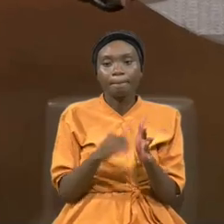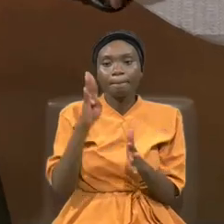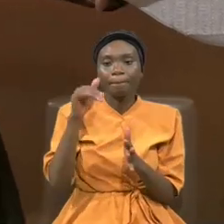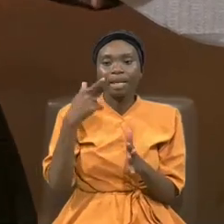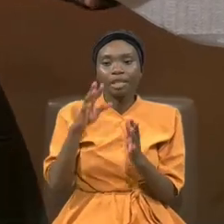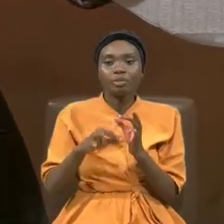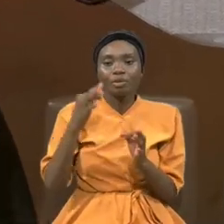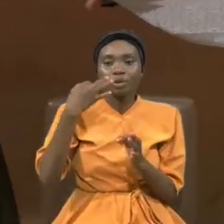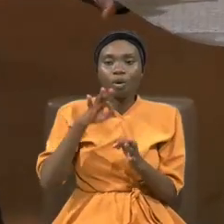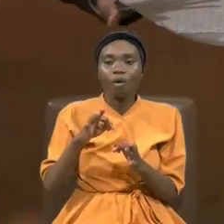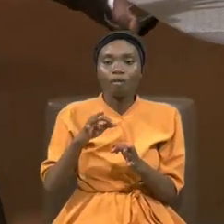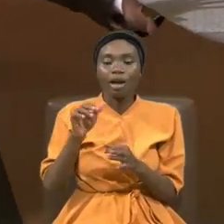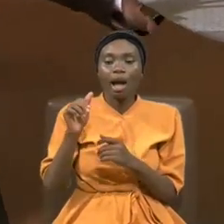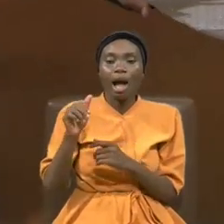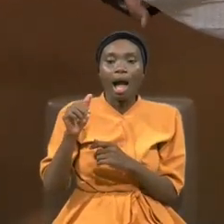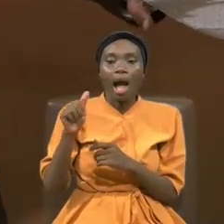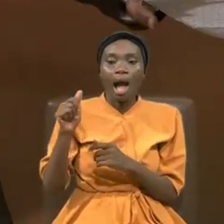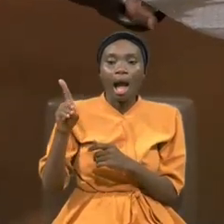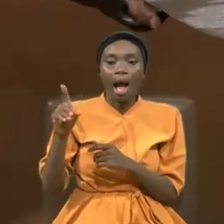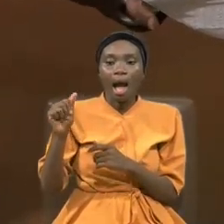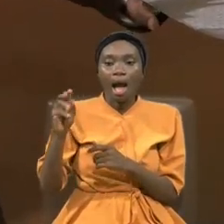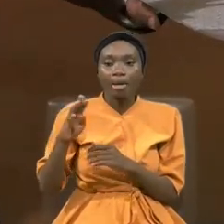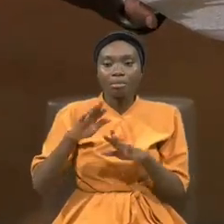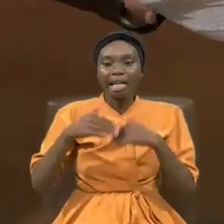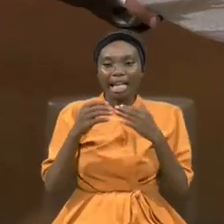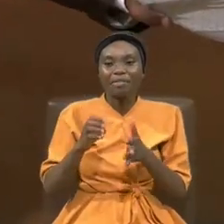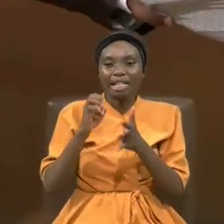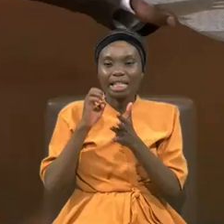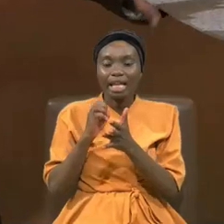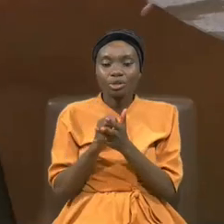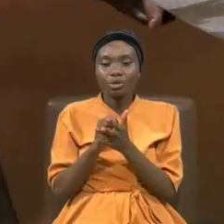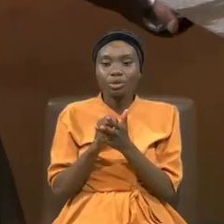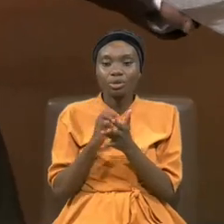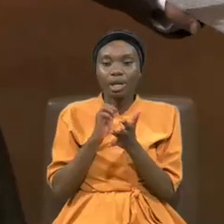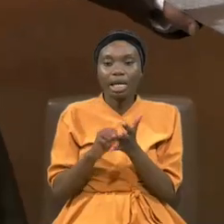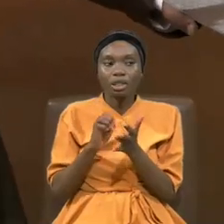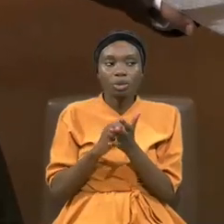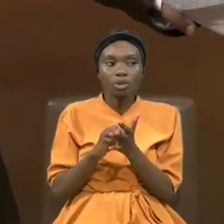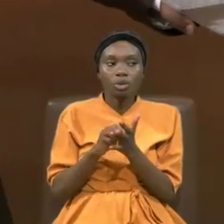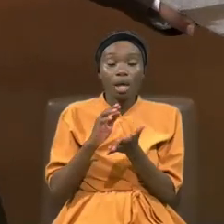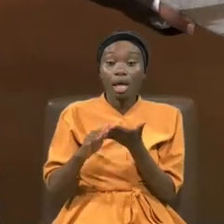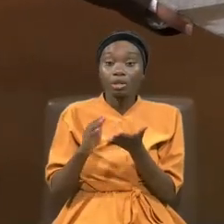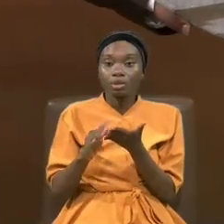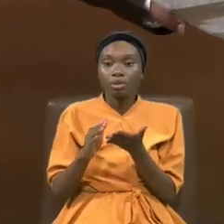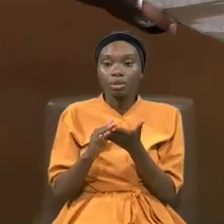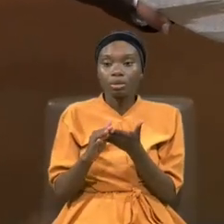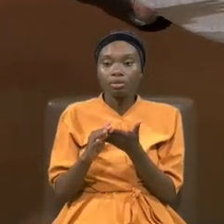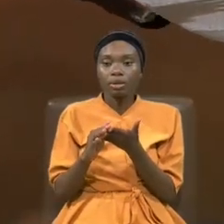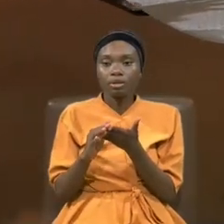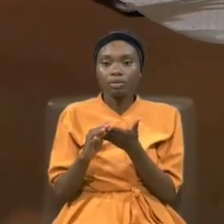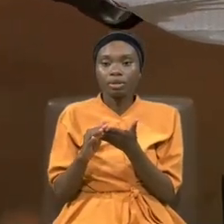par l'Esprit d'Adam, donnez des excuses. Car tous ceux qui sont conduits par